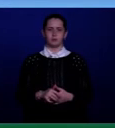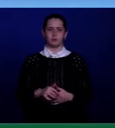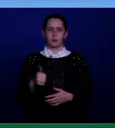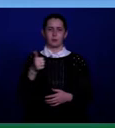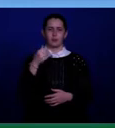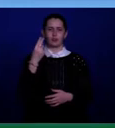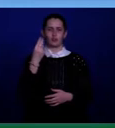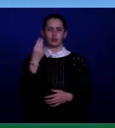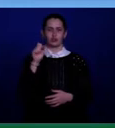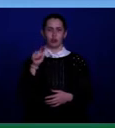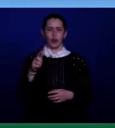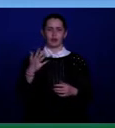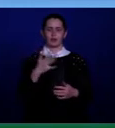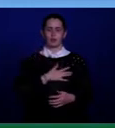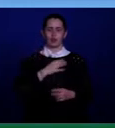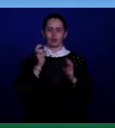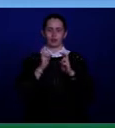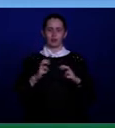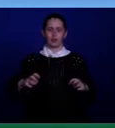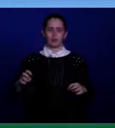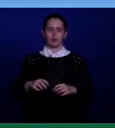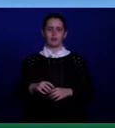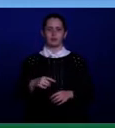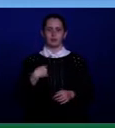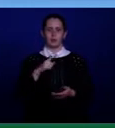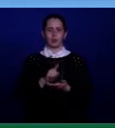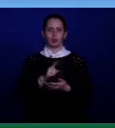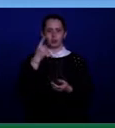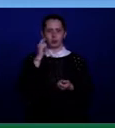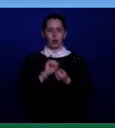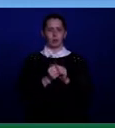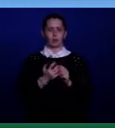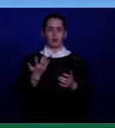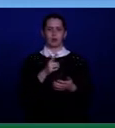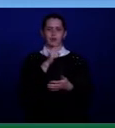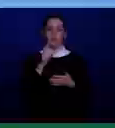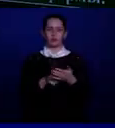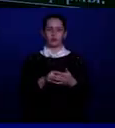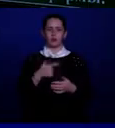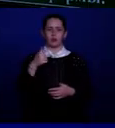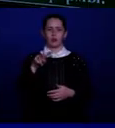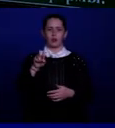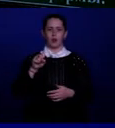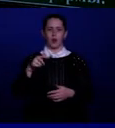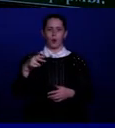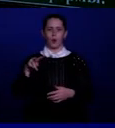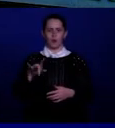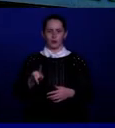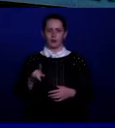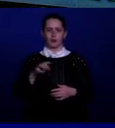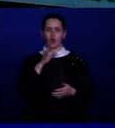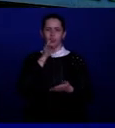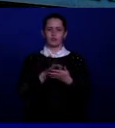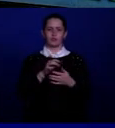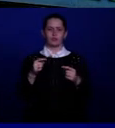первый шаг к нашему исследованию. Мы должны запомнить, на какие вопросы отвечают глаголы неопределенной